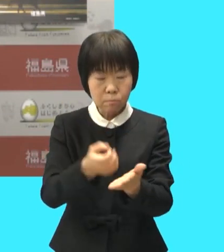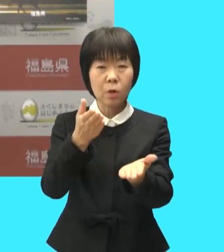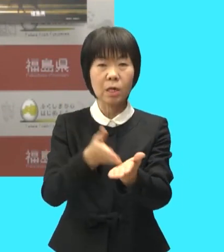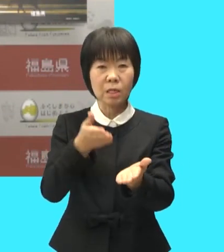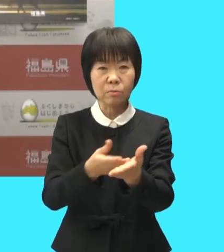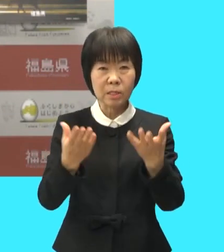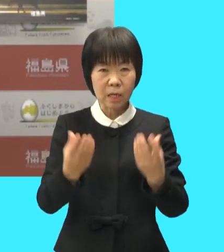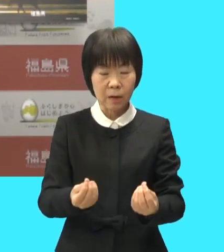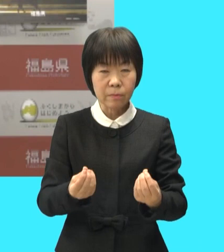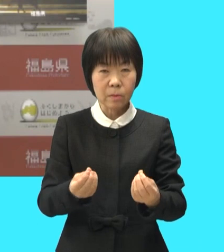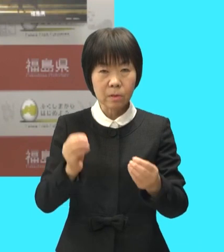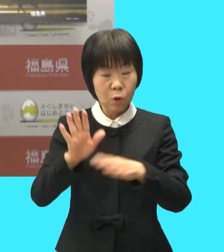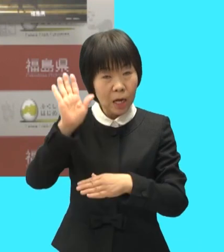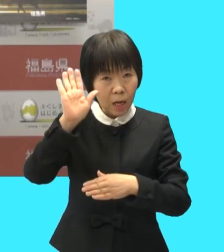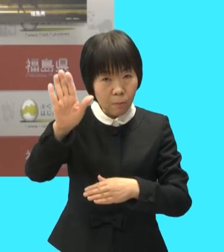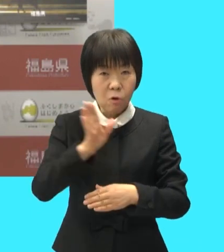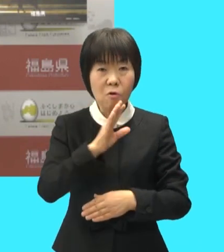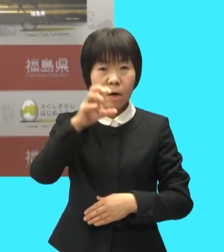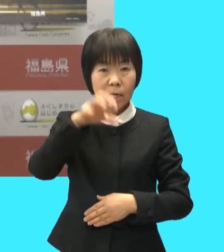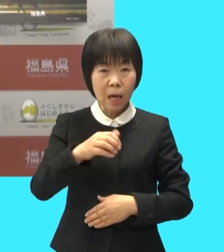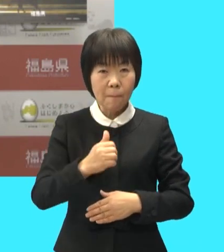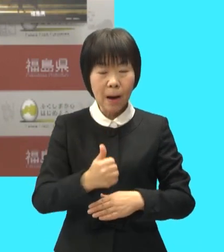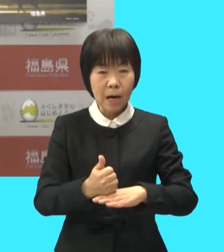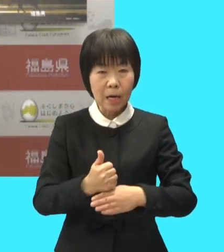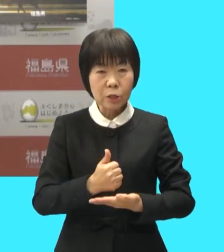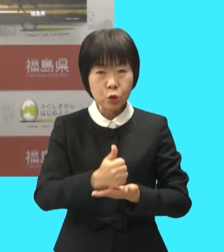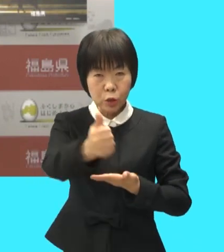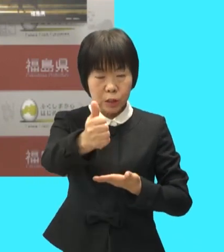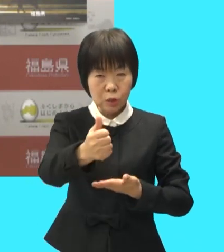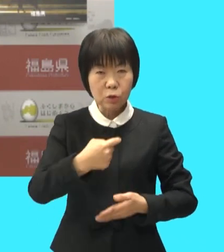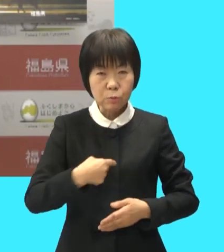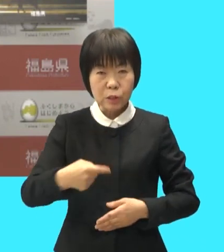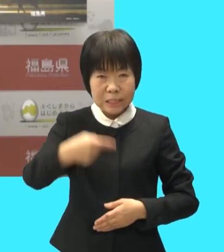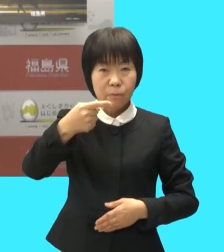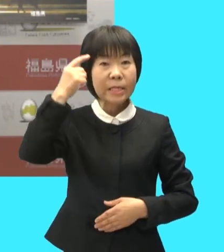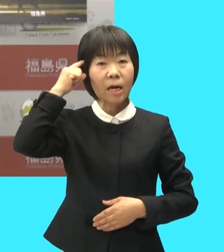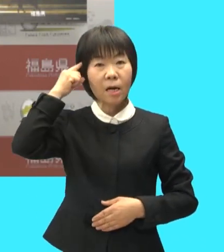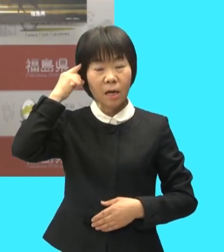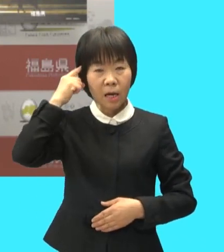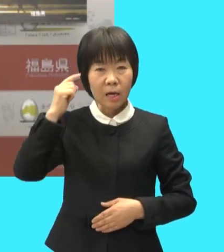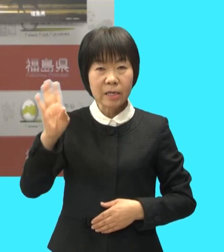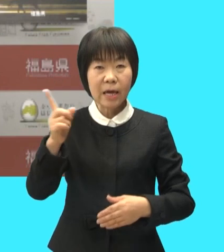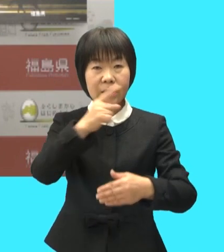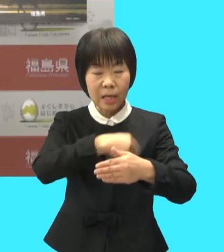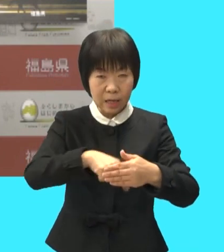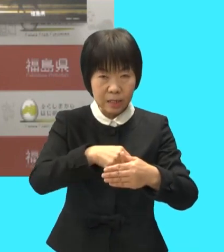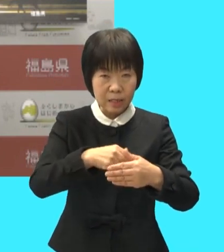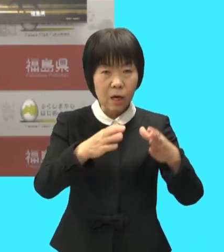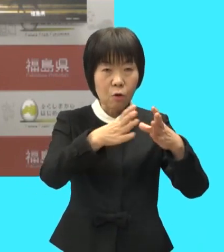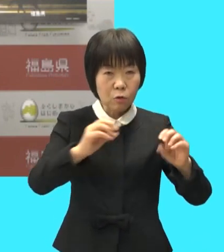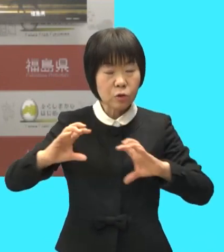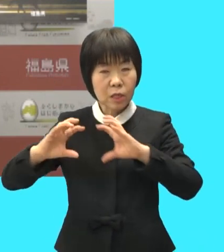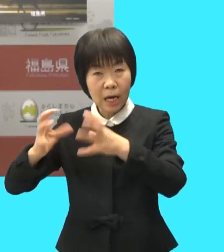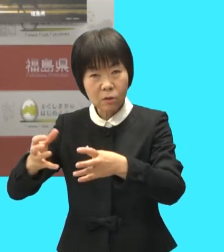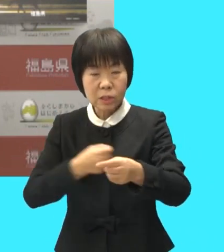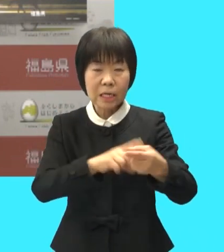。これからも現場主義を自分の真ん中に置き、県内はもとより国内外